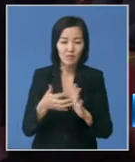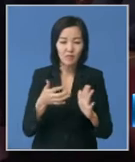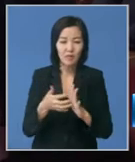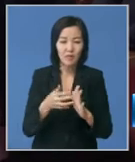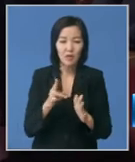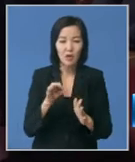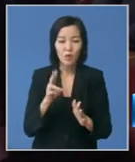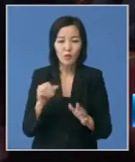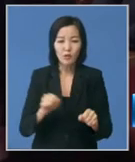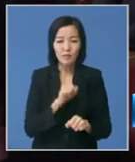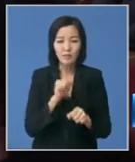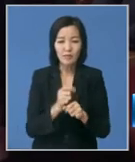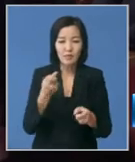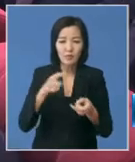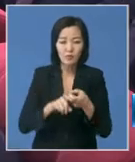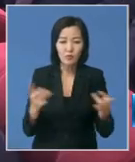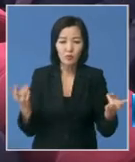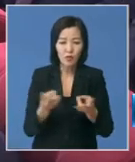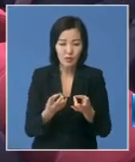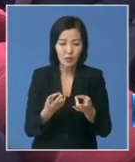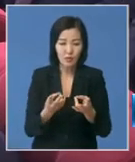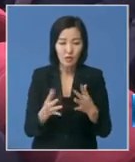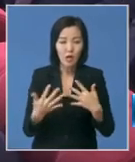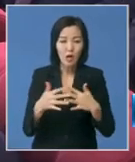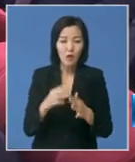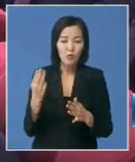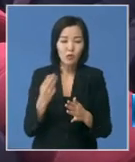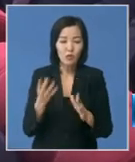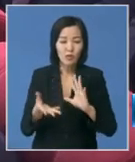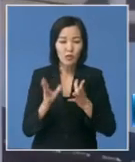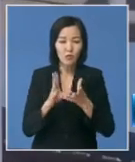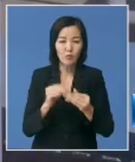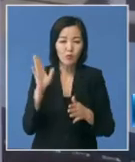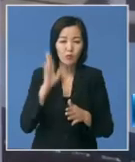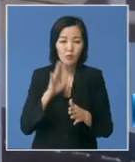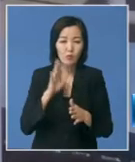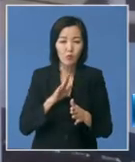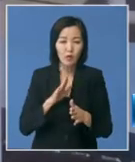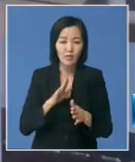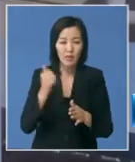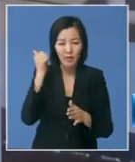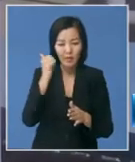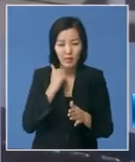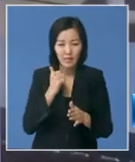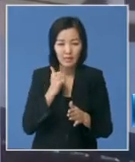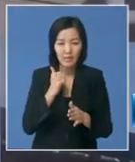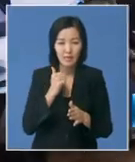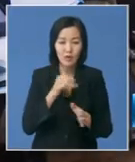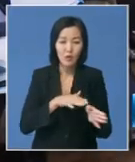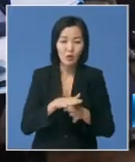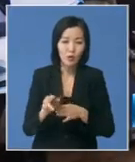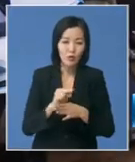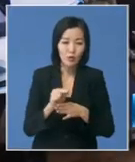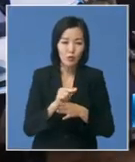көгөзек подстанциясын іске қосу қажет. Ал ауыл шаруашылығы бойынша су қоймалары апаттық жағдайда тұр. Оларға күрделі